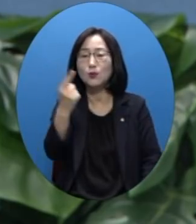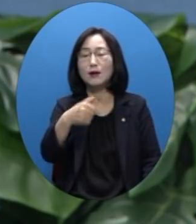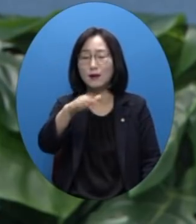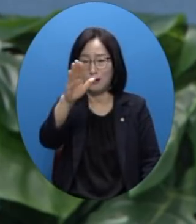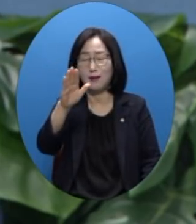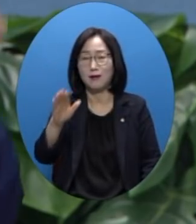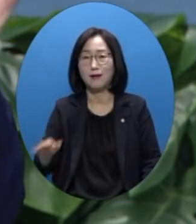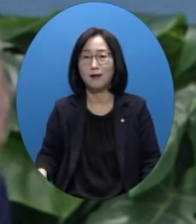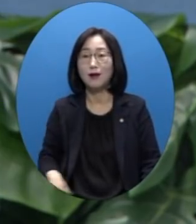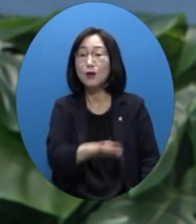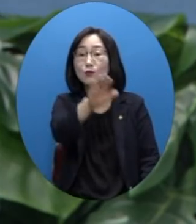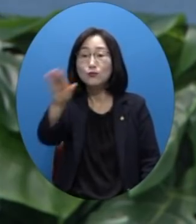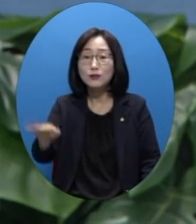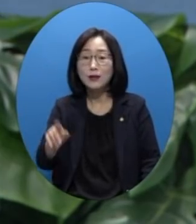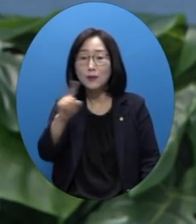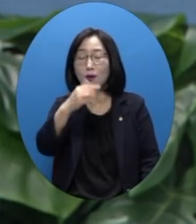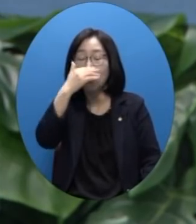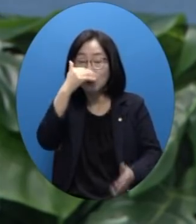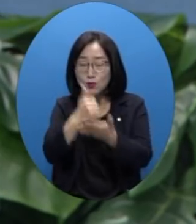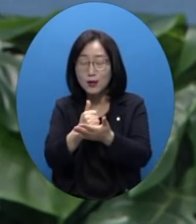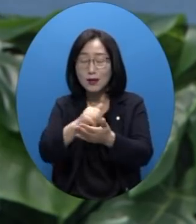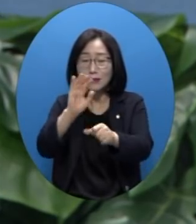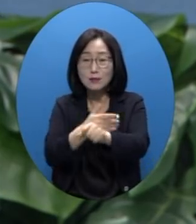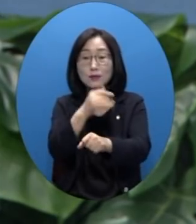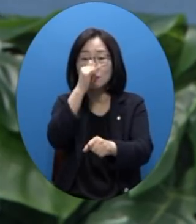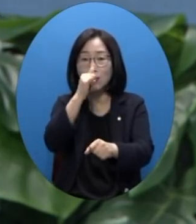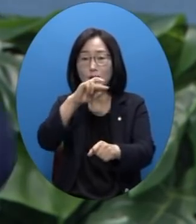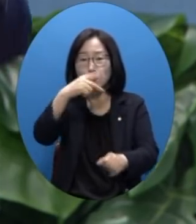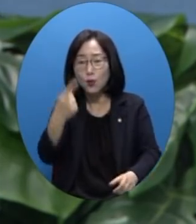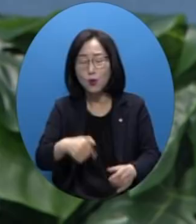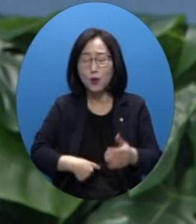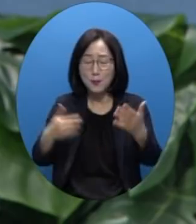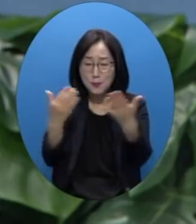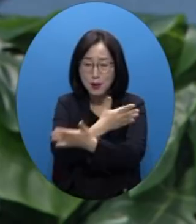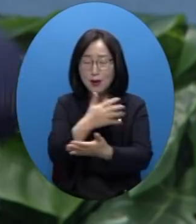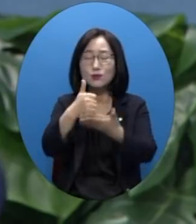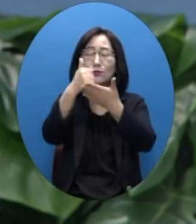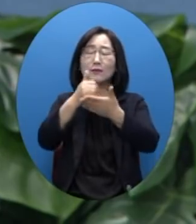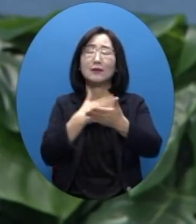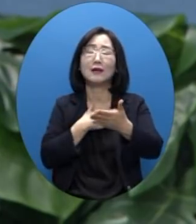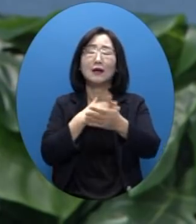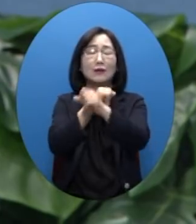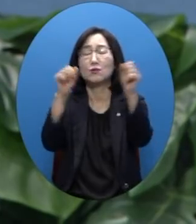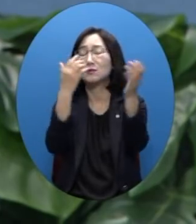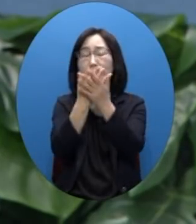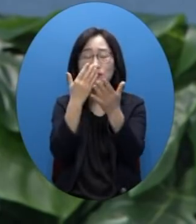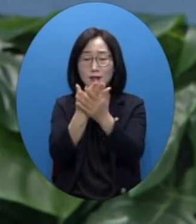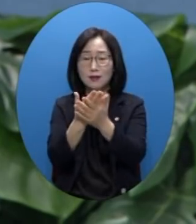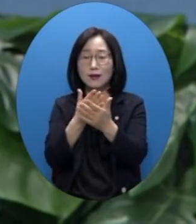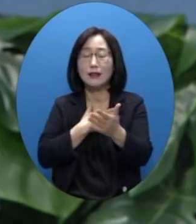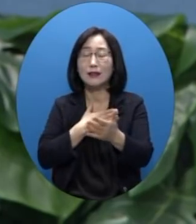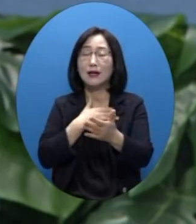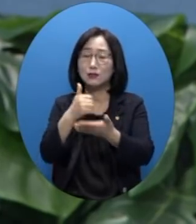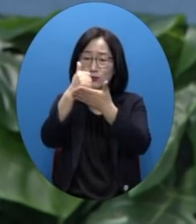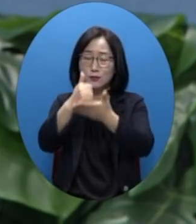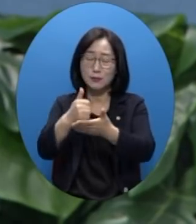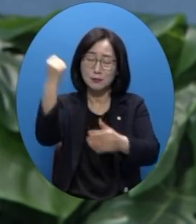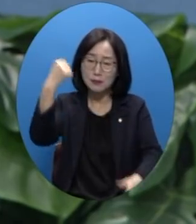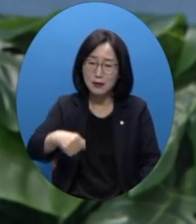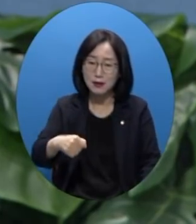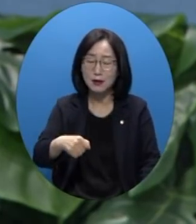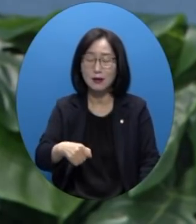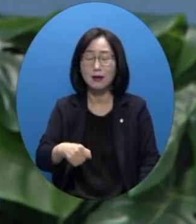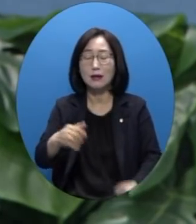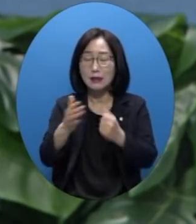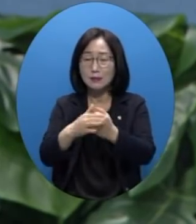주셨습니다. 우리가 어떤 죄를 짓고 잘못된 길로 갔다고 할지라도 회개하고 주님 저를 용서하여 주옵소서. 제가 주님대로 바로 살기